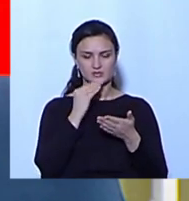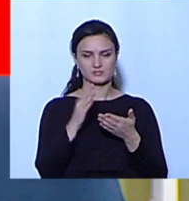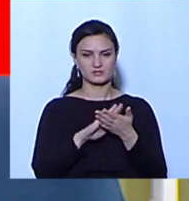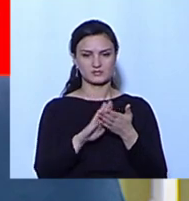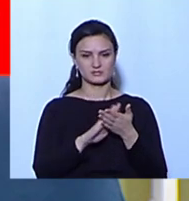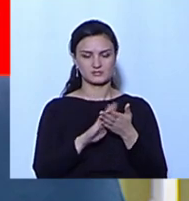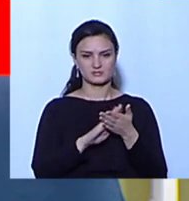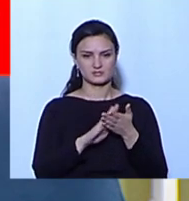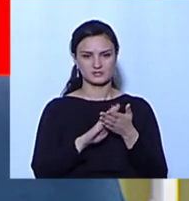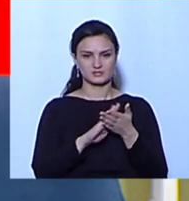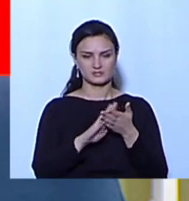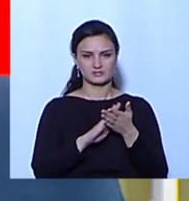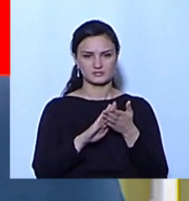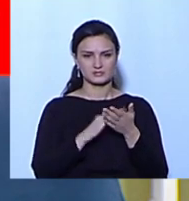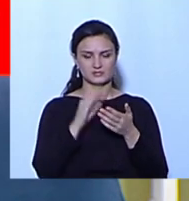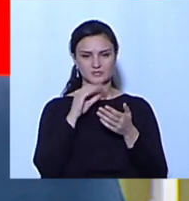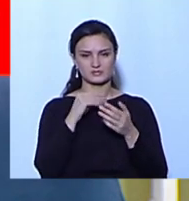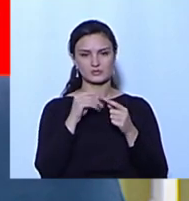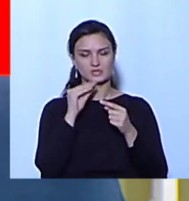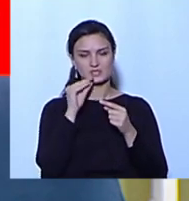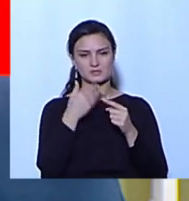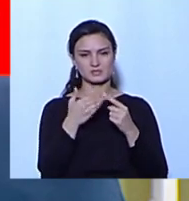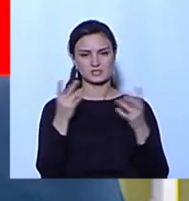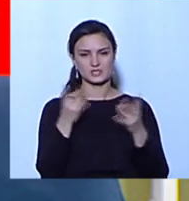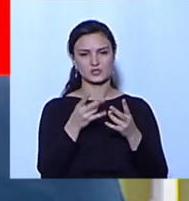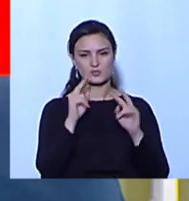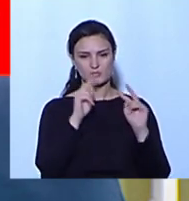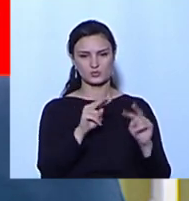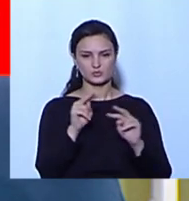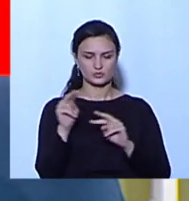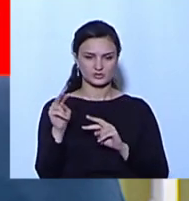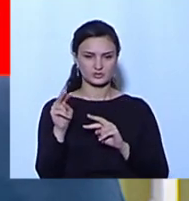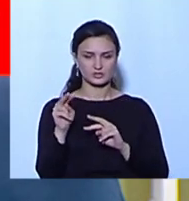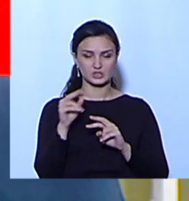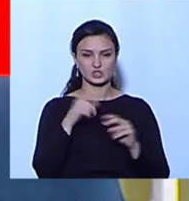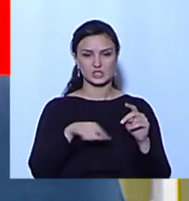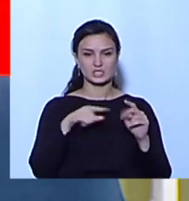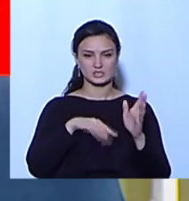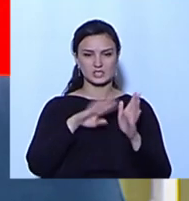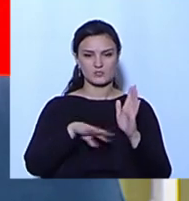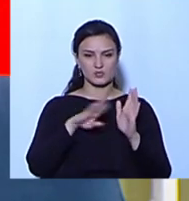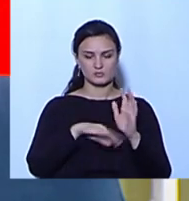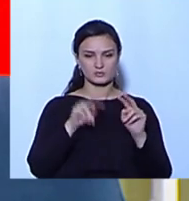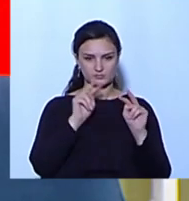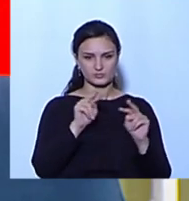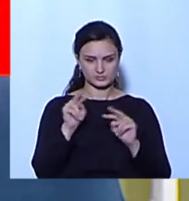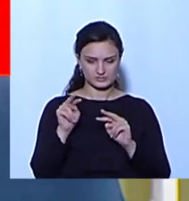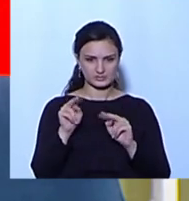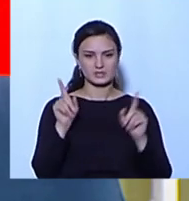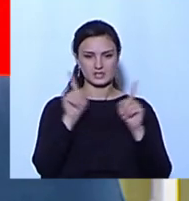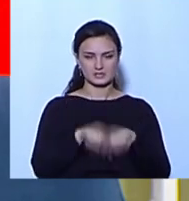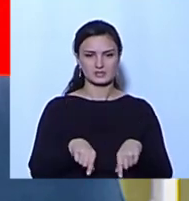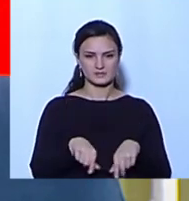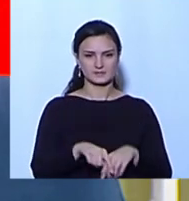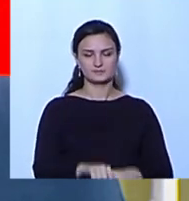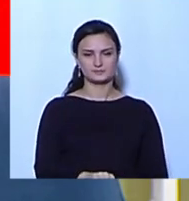როდის ხდება მისი დაცლა, შარდმიმღები ხელის შემწყობი ფაქტორია, როდესაც საჭიროა მონიტორინგის წარმოება, შარდის გამოყოფის მონიტორინგის წარმოება, აგრეთვე